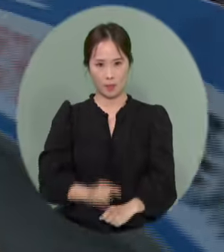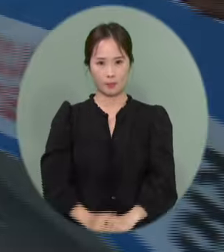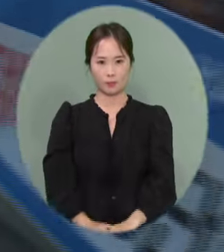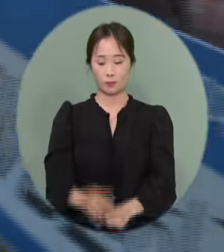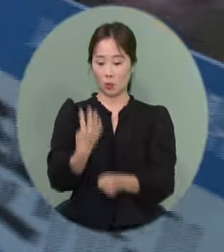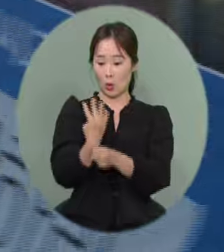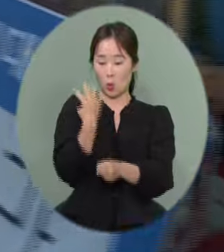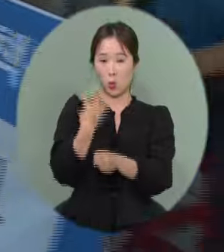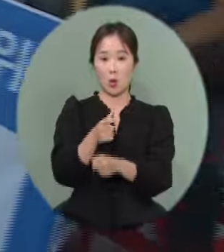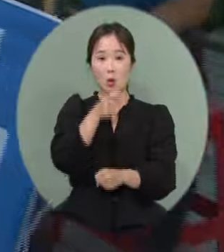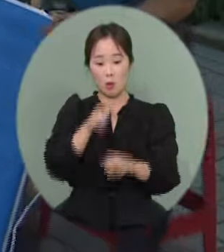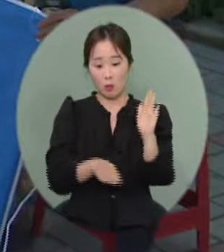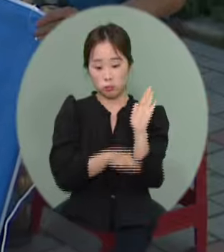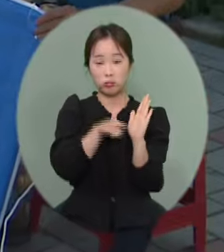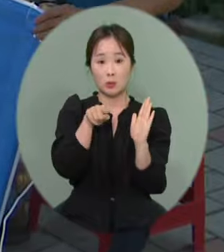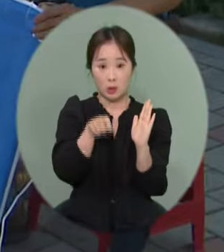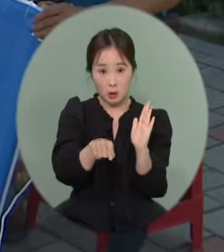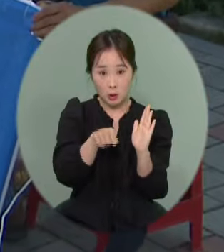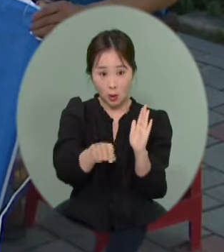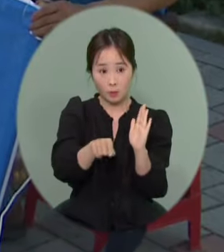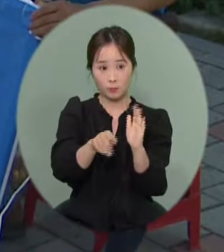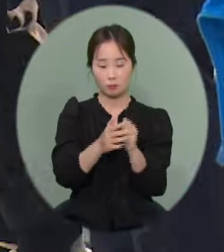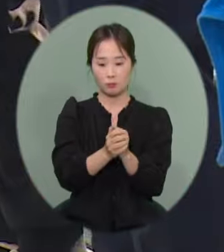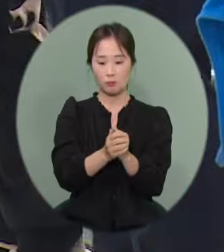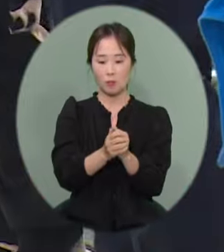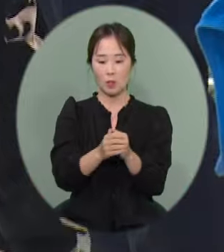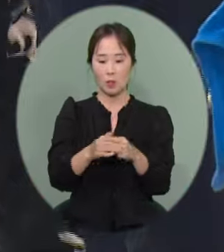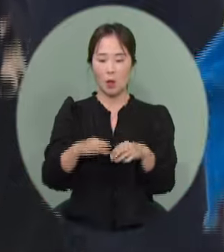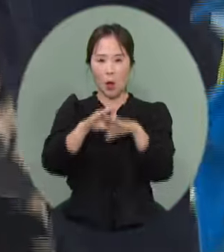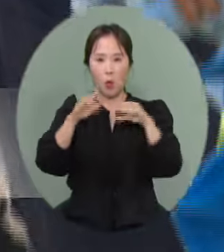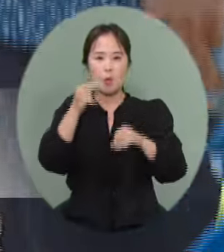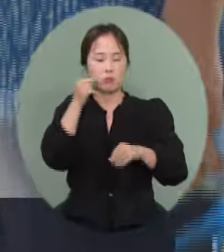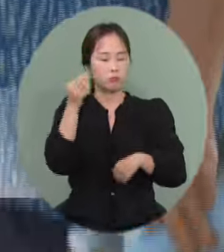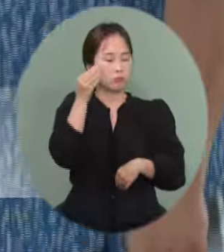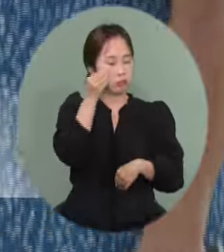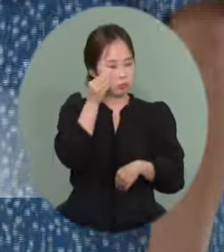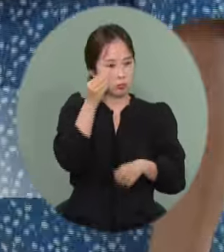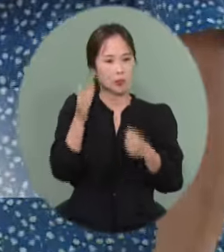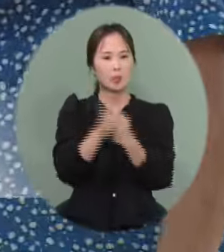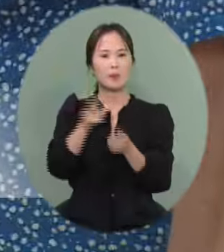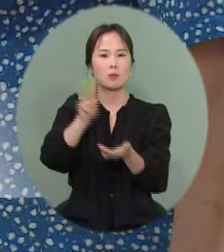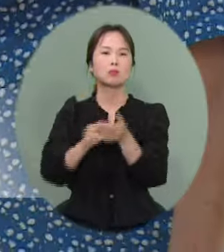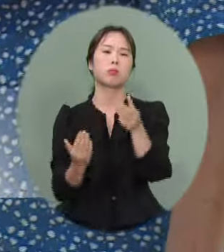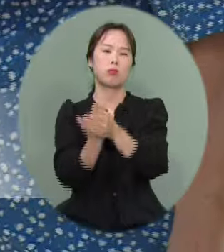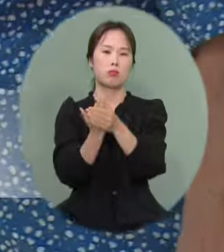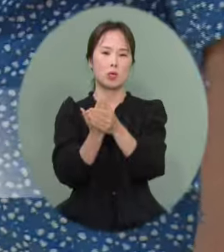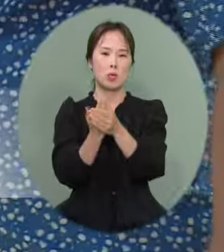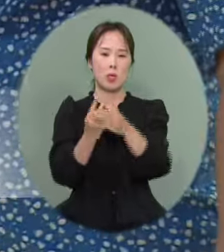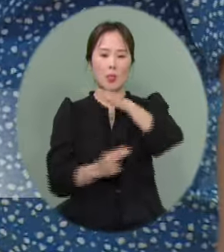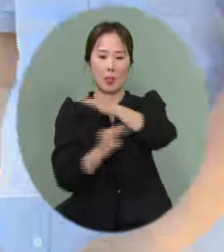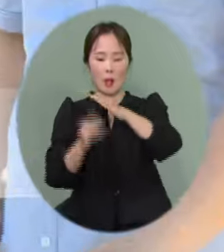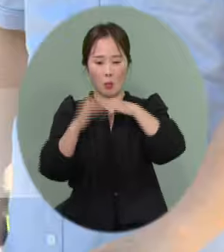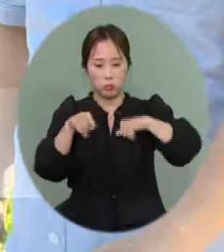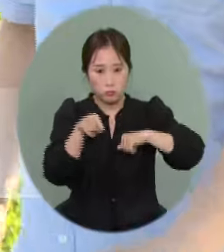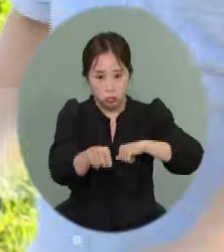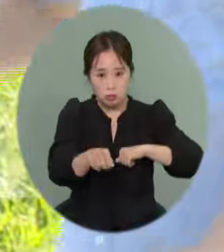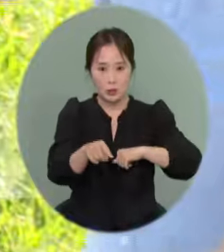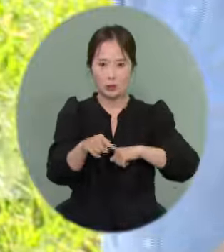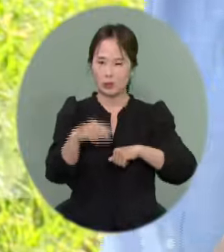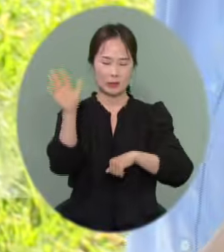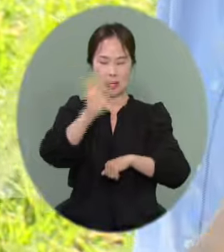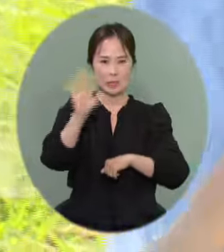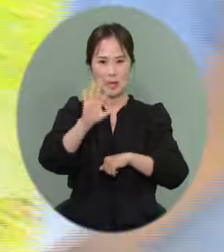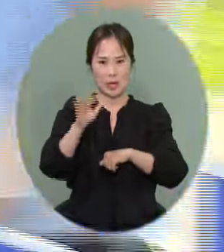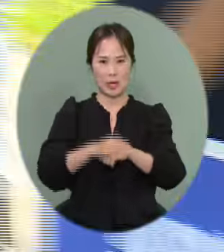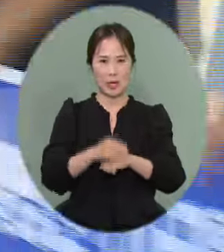전 물난리는 수자원 공사의 갑작스러운 방류로 인한 것인데 정부가 엉뚱한 대책을 들고 나왔다며 벌써 한